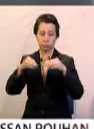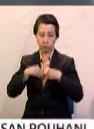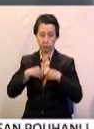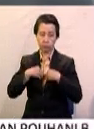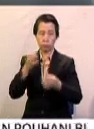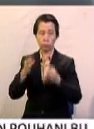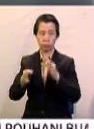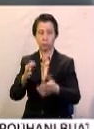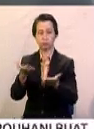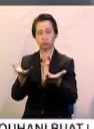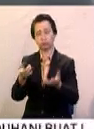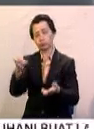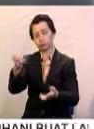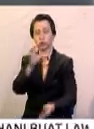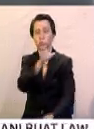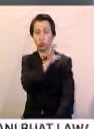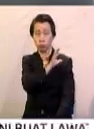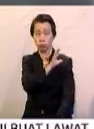walaupun coach